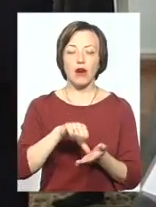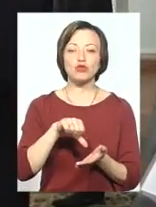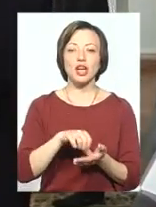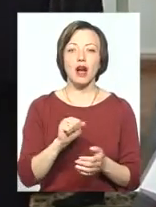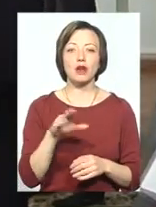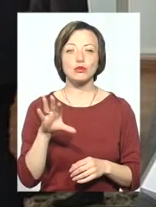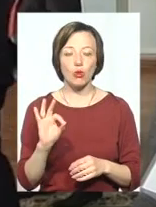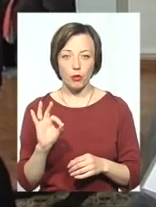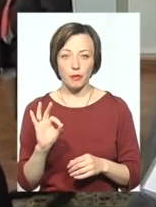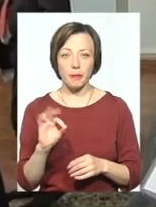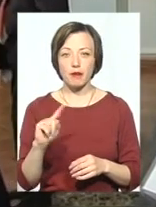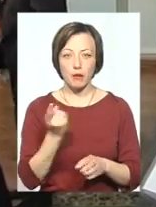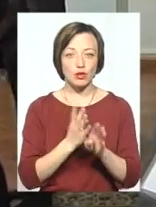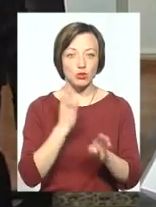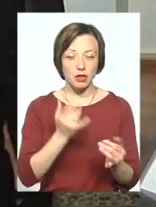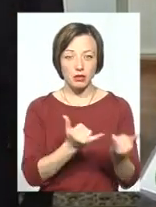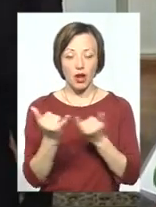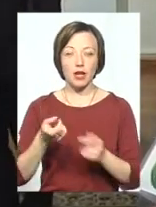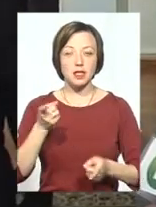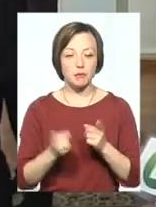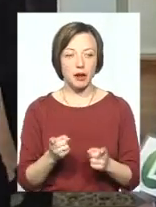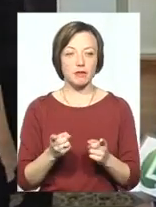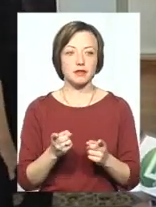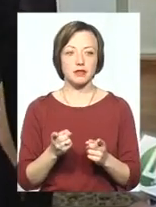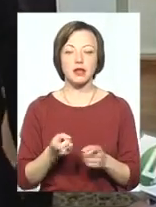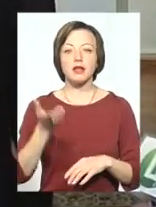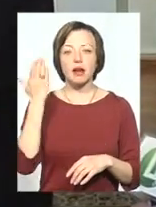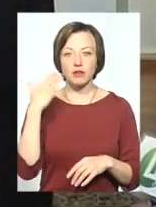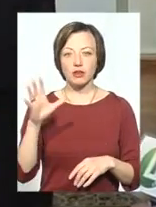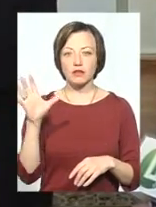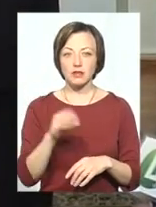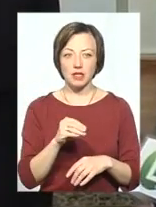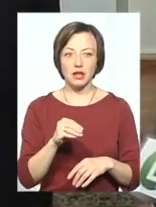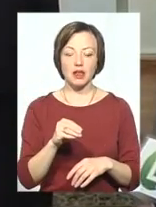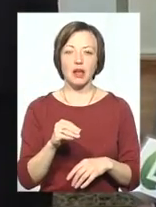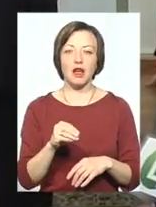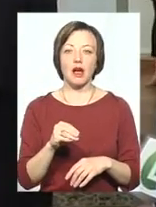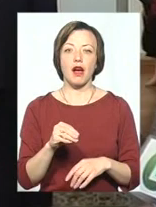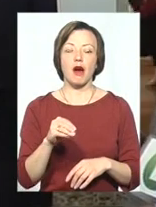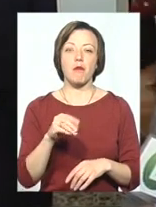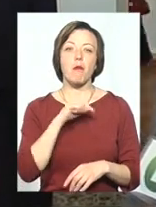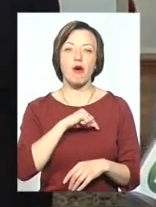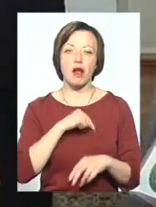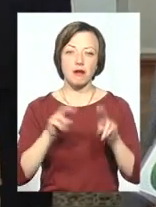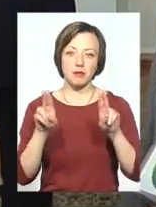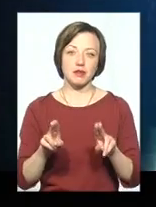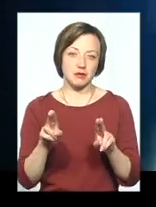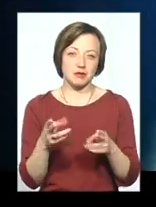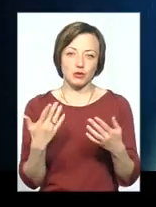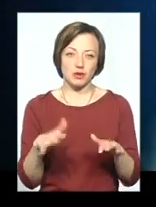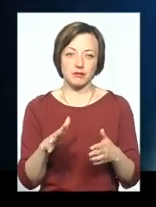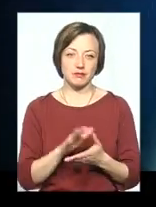операції якби в першу чергу, а насправді тут уже давно всякі моральні принципи витрати обхнули.